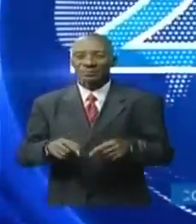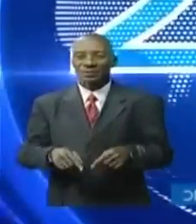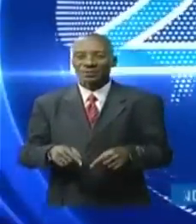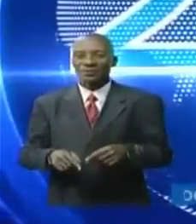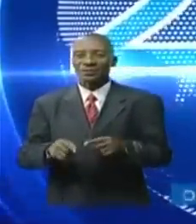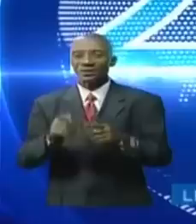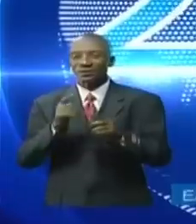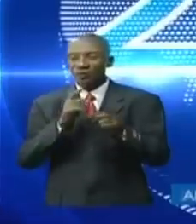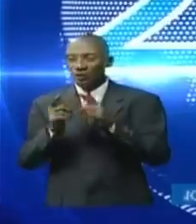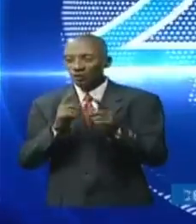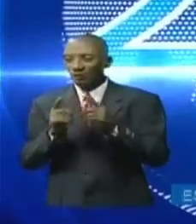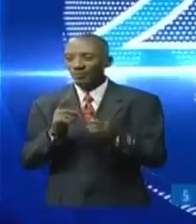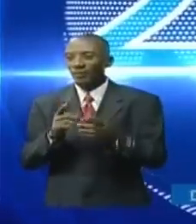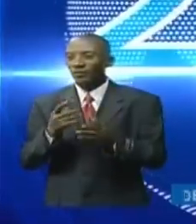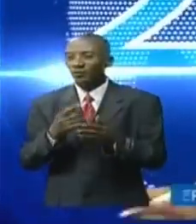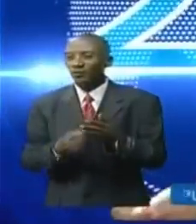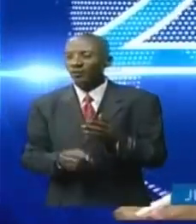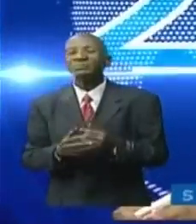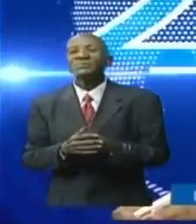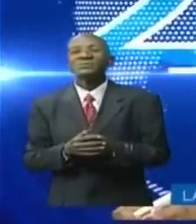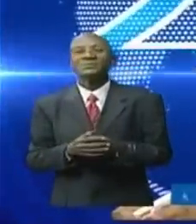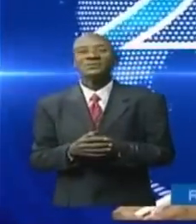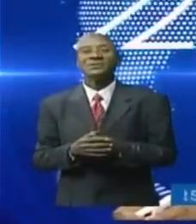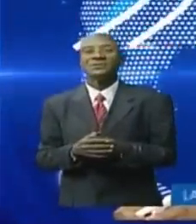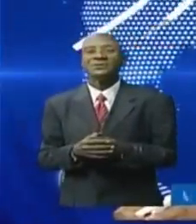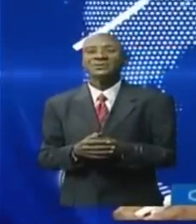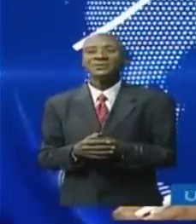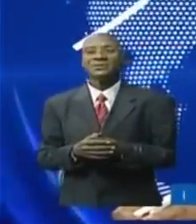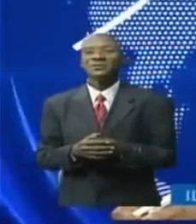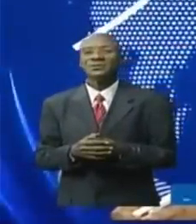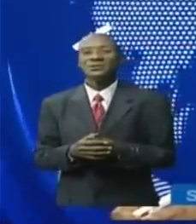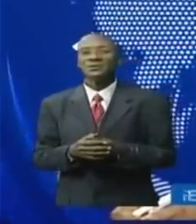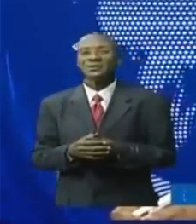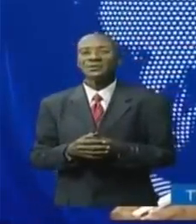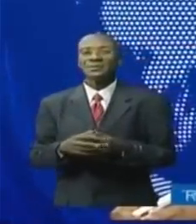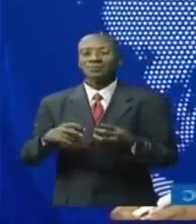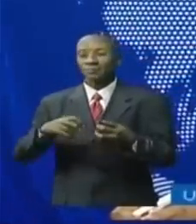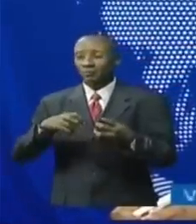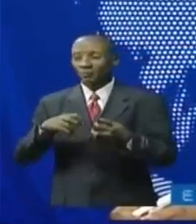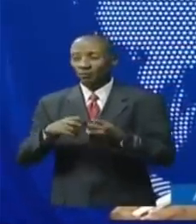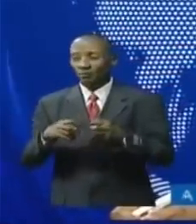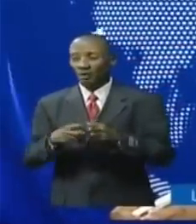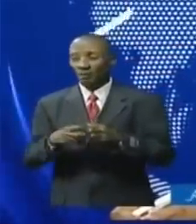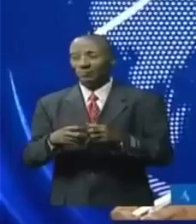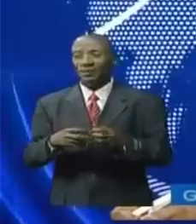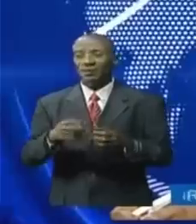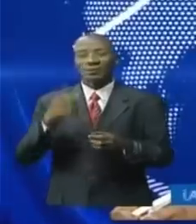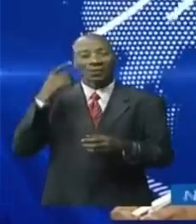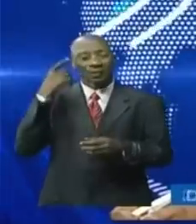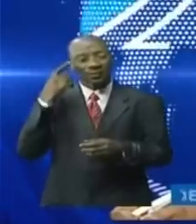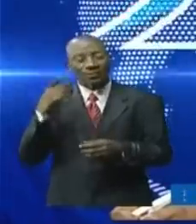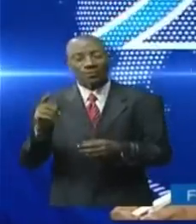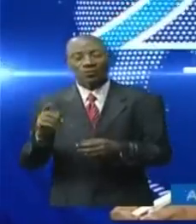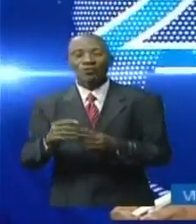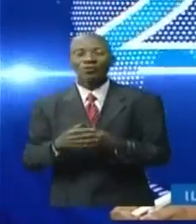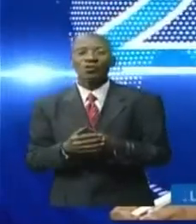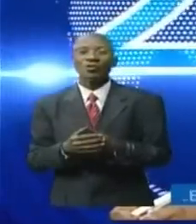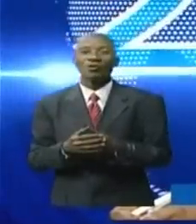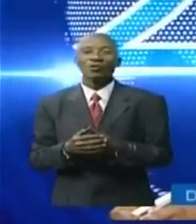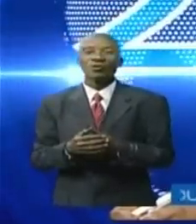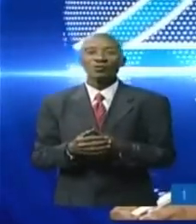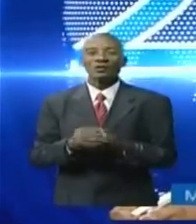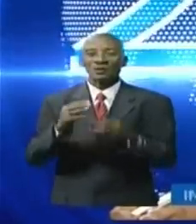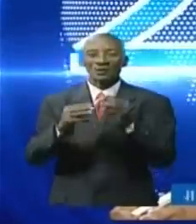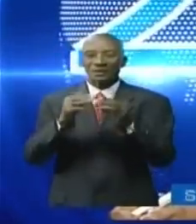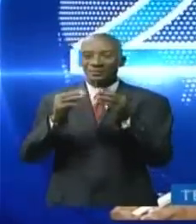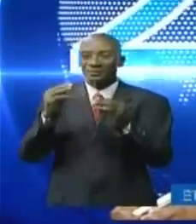devoir patriotique pour tout Congolais. L'action pour un Congo nouveau ANC a rappelé cela à ses membres. C'était